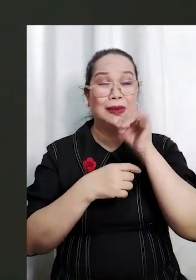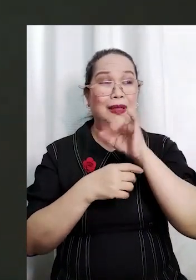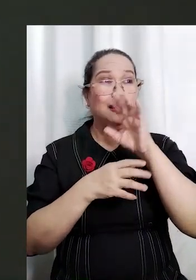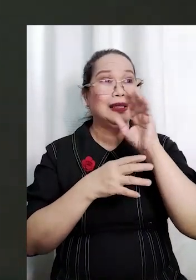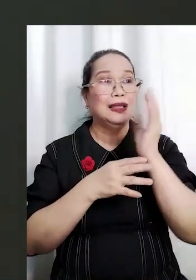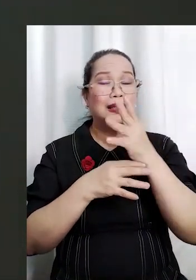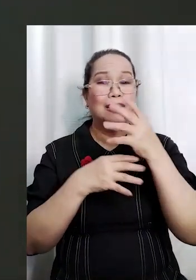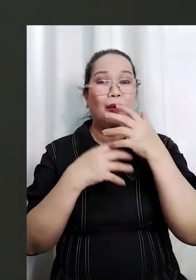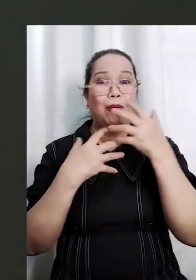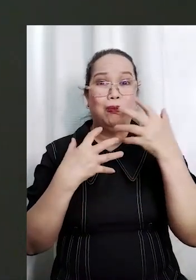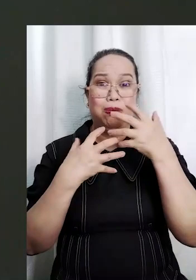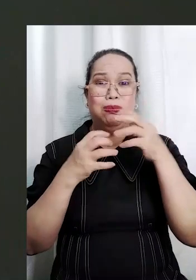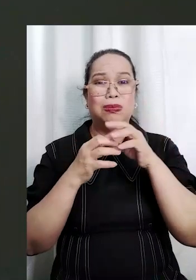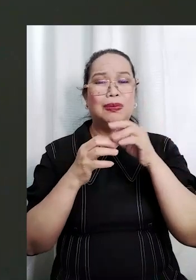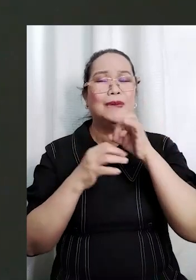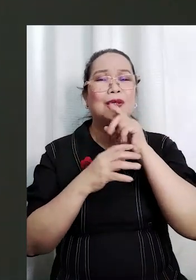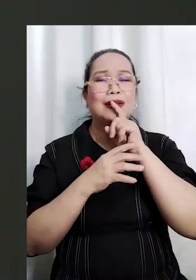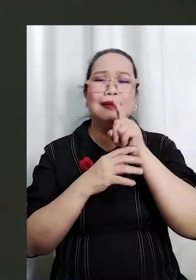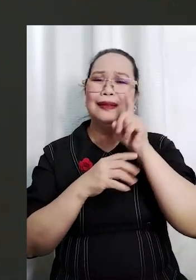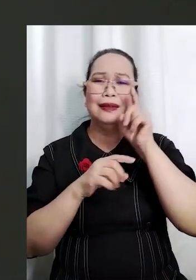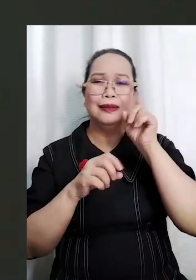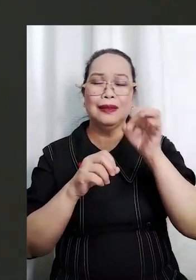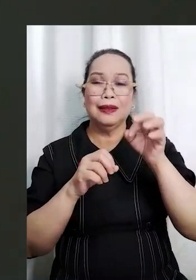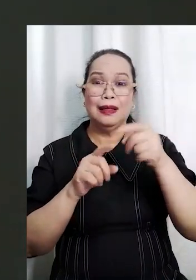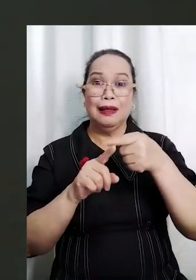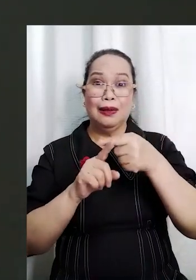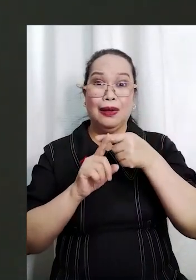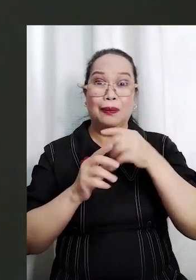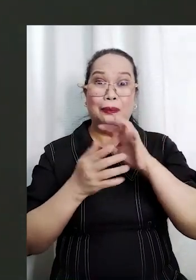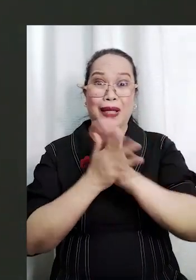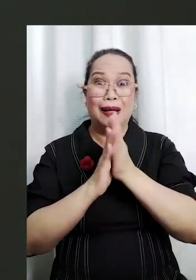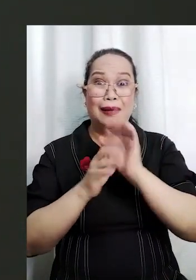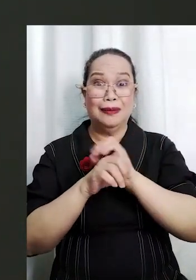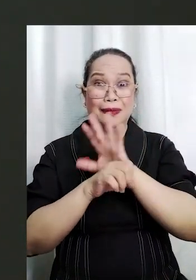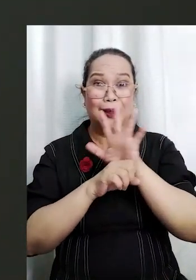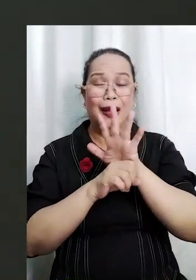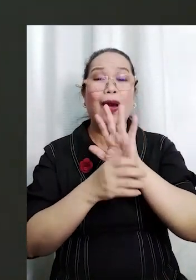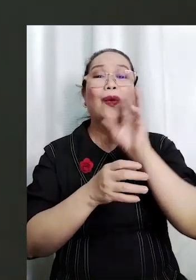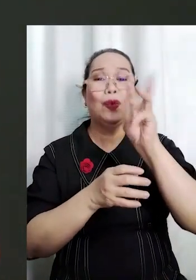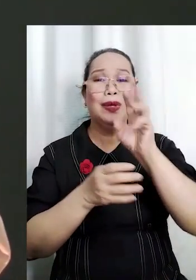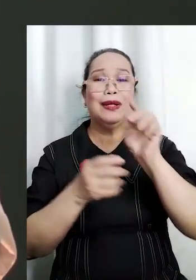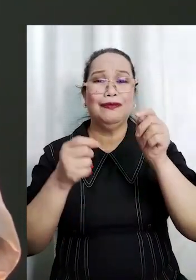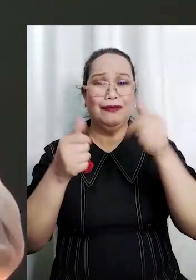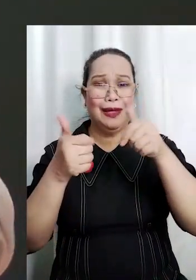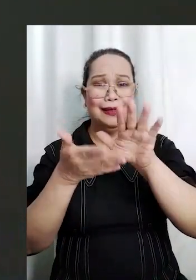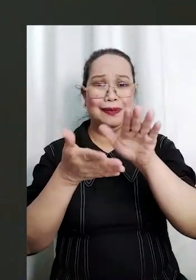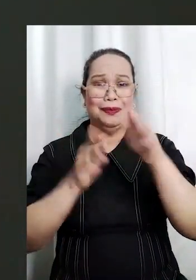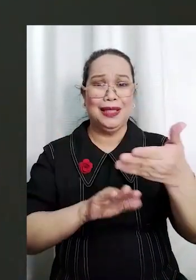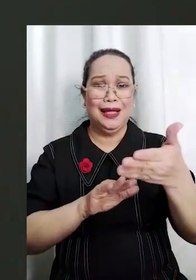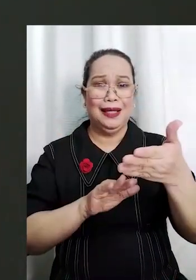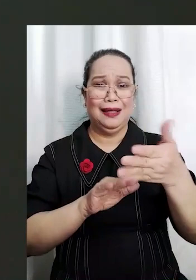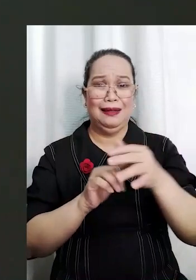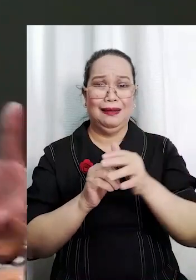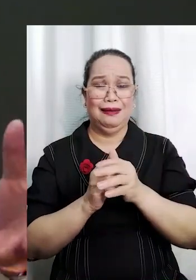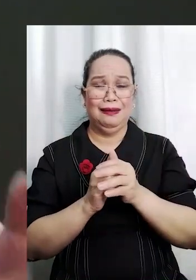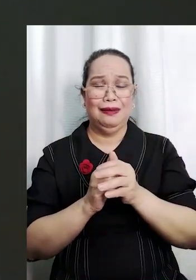mga katulad ko, kapag tinamaan ng COVID, yun po yung mabilis mabawian ng buhay. Yun po yung